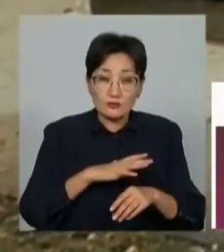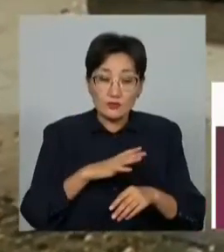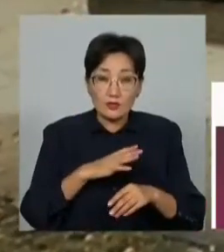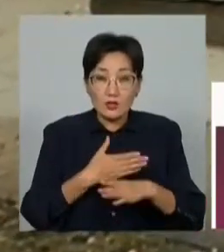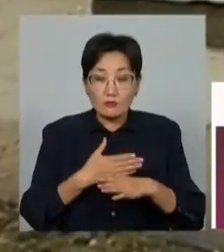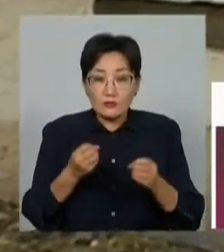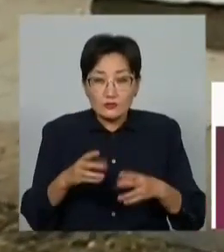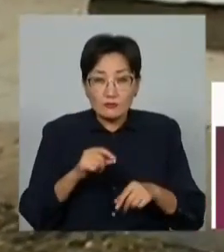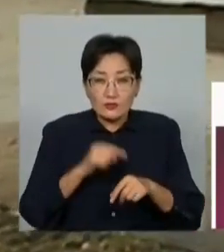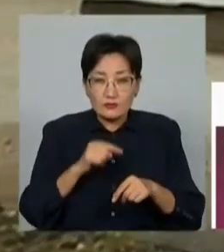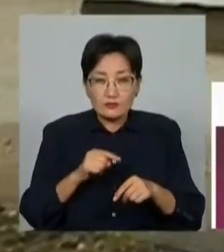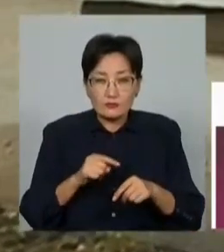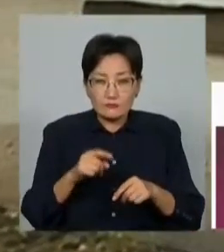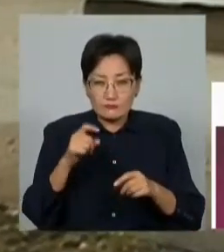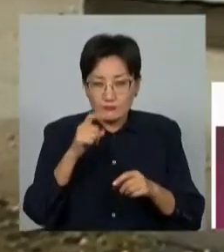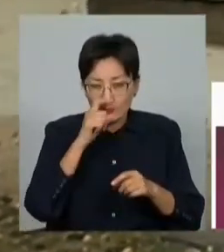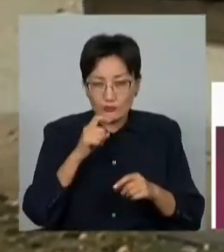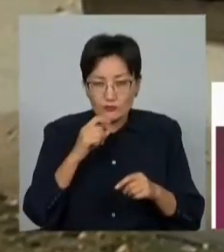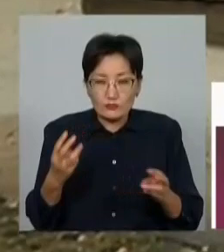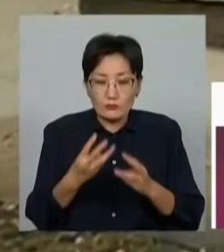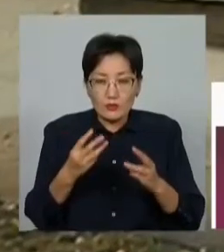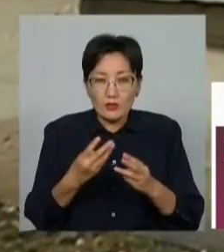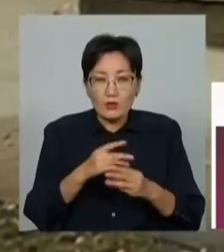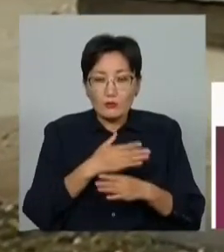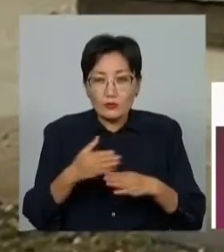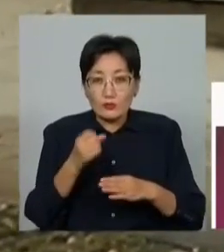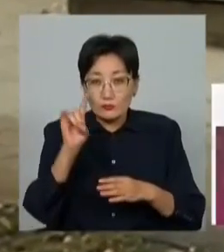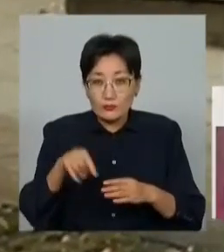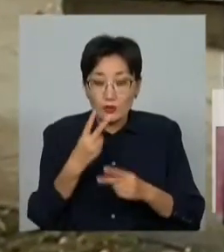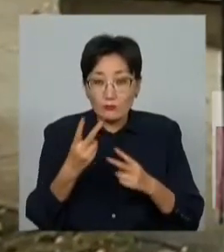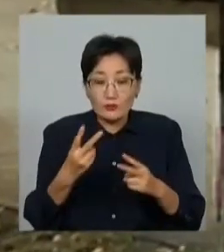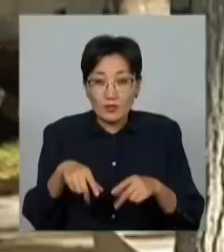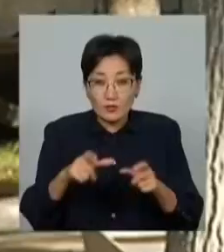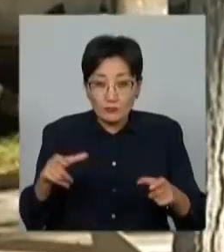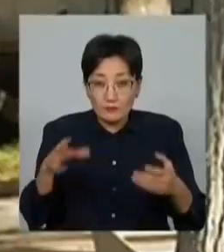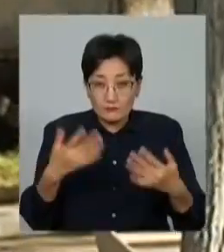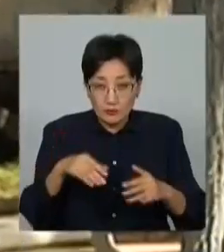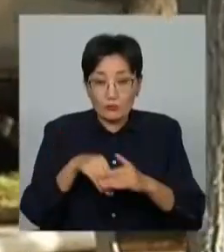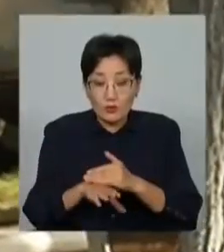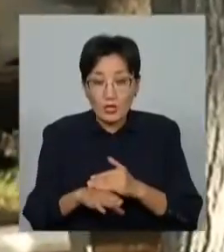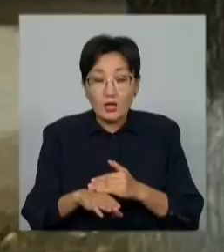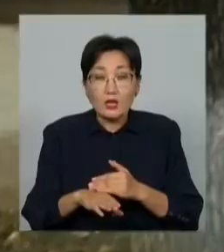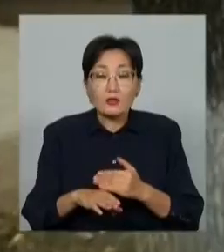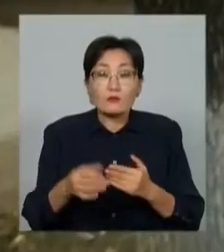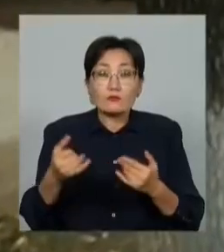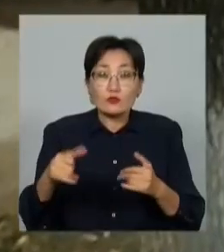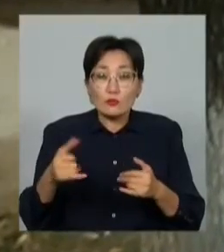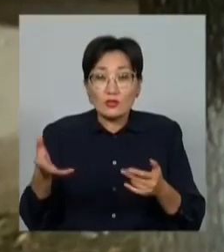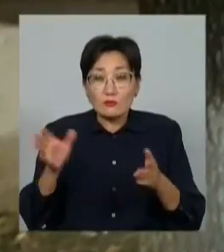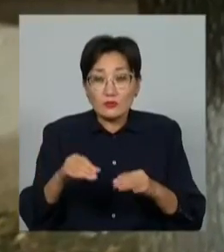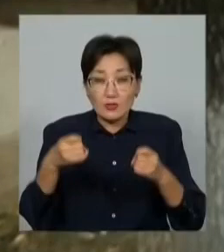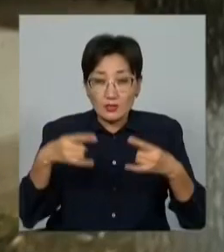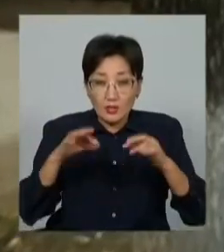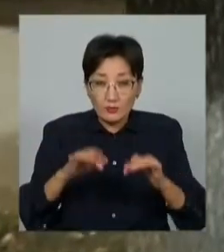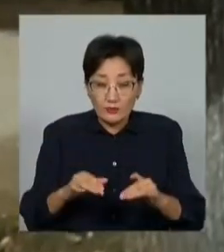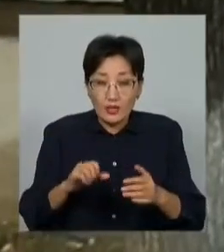Просто съездик там, блимедик жановатхан. Сосын терезеге қарасақ, адамдар бәрі шығып кеткен уже. Затарымыз енді қалды. Компьютер